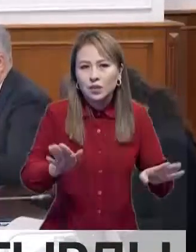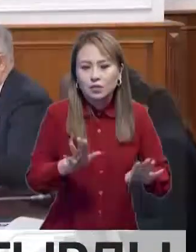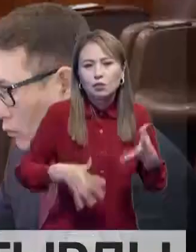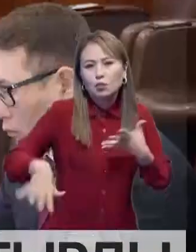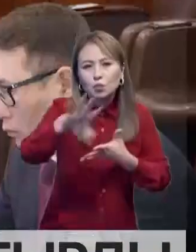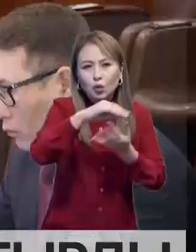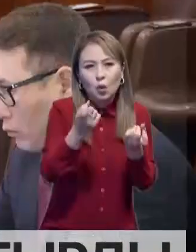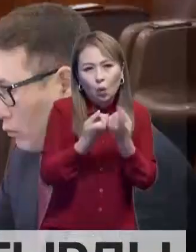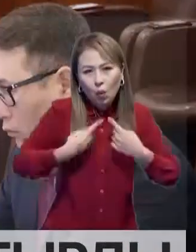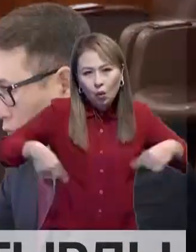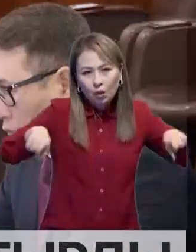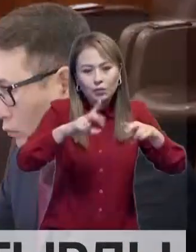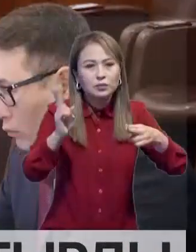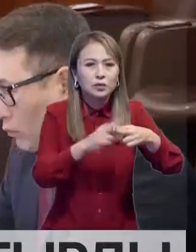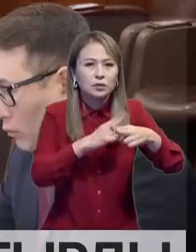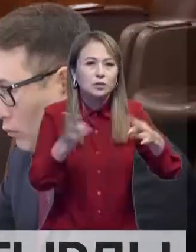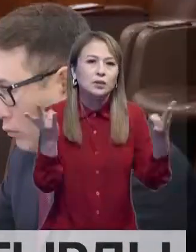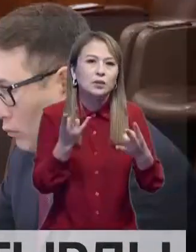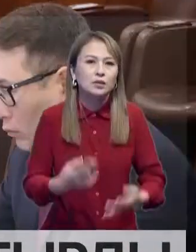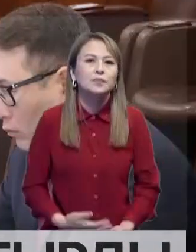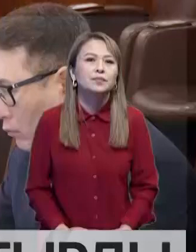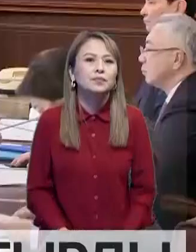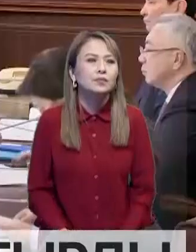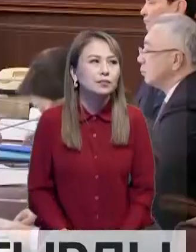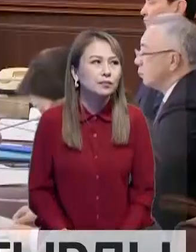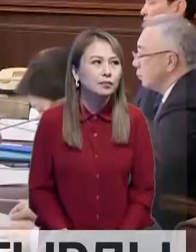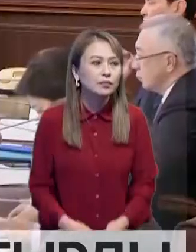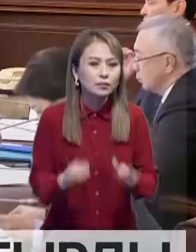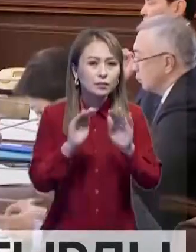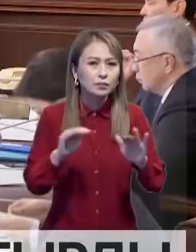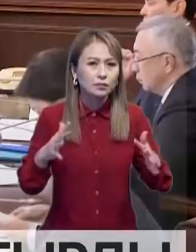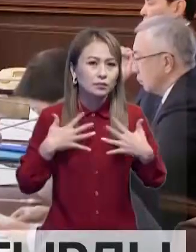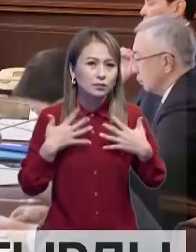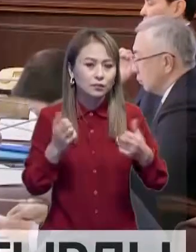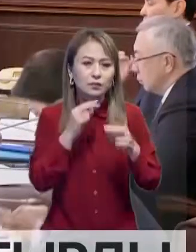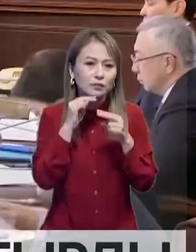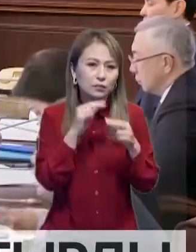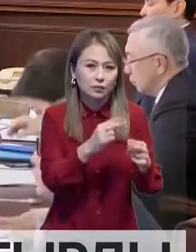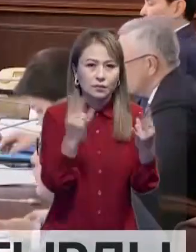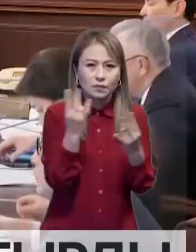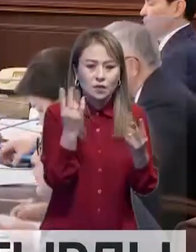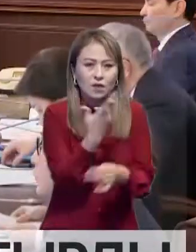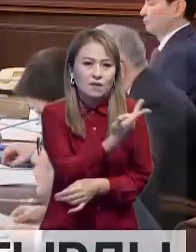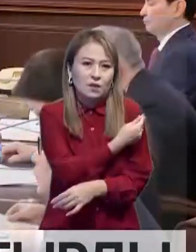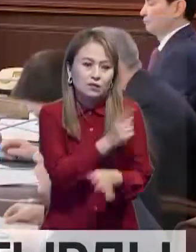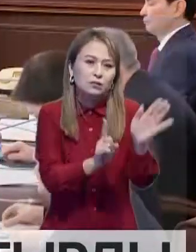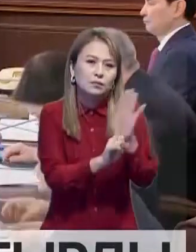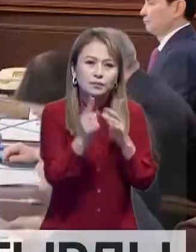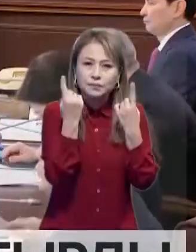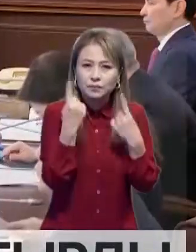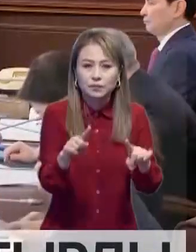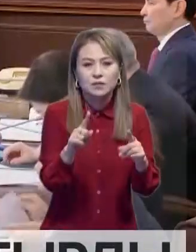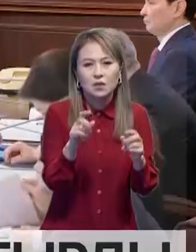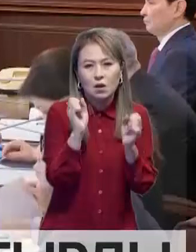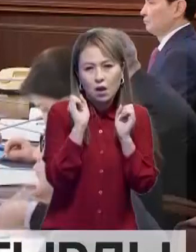бүкіл қоғам болып дертпен күресу керек. Бала денсаулығы басты назарда болуы тиіс. Вакцина алудан басқа мұндай